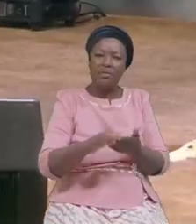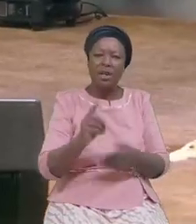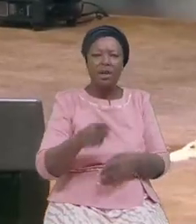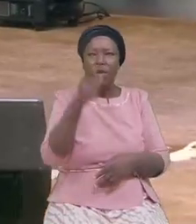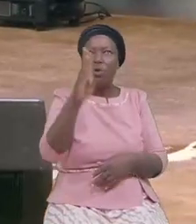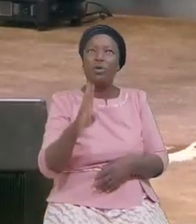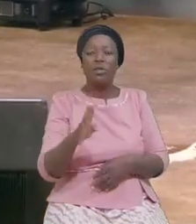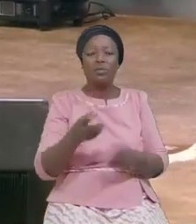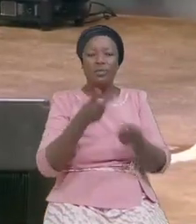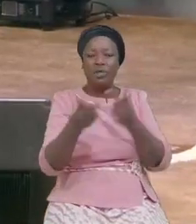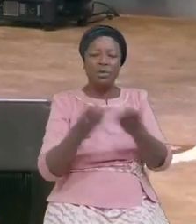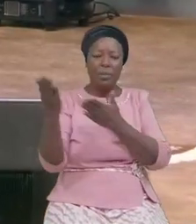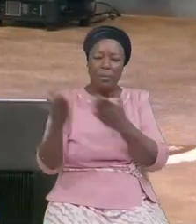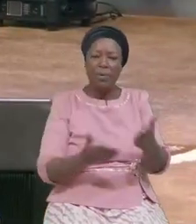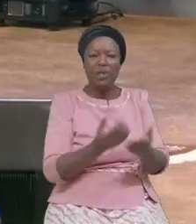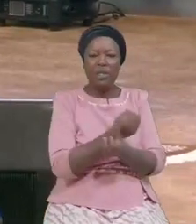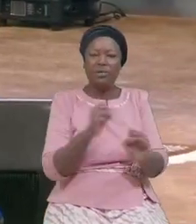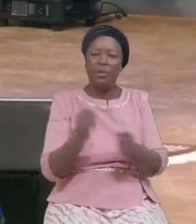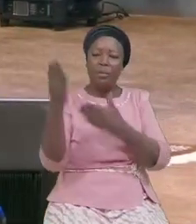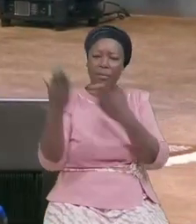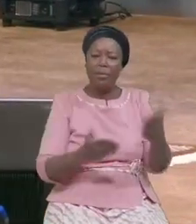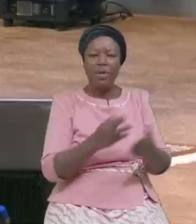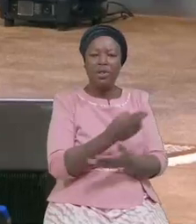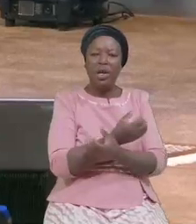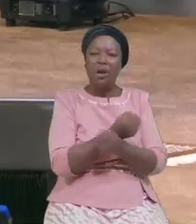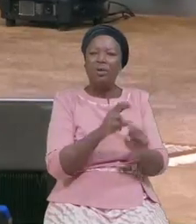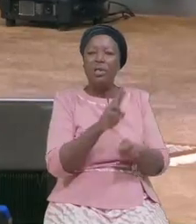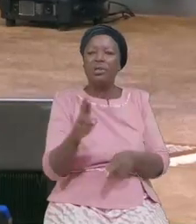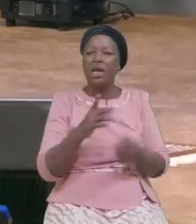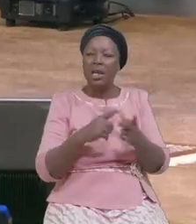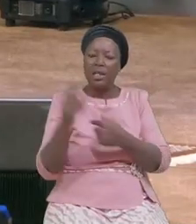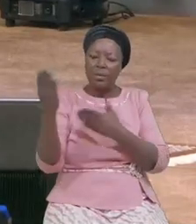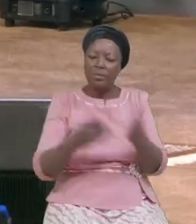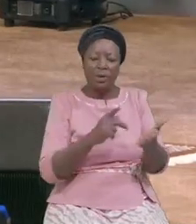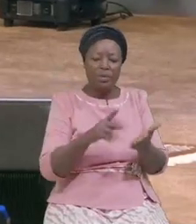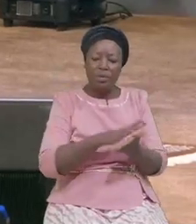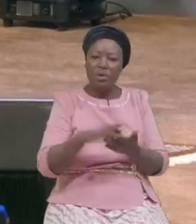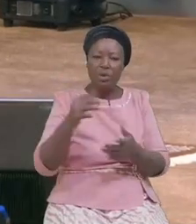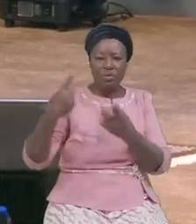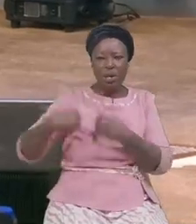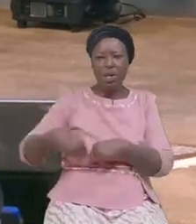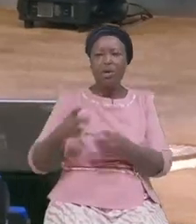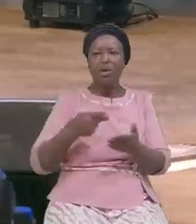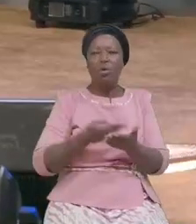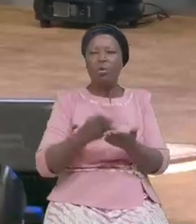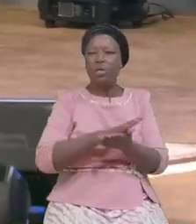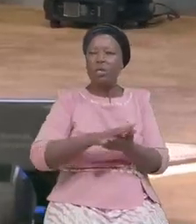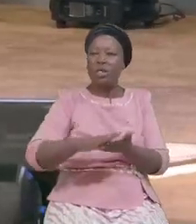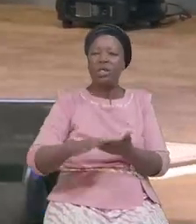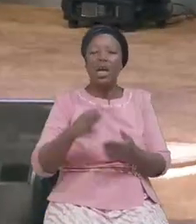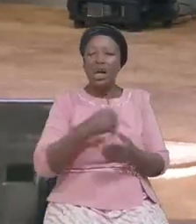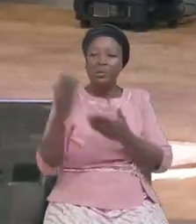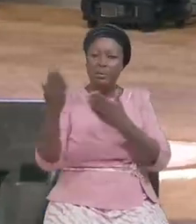et là cela amène le salut, la rédemption, et cela amène la pureté de cœur, la sainteté de vie, cela amène